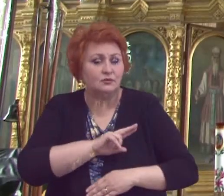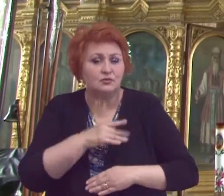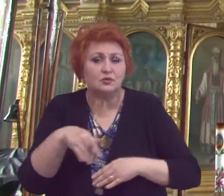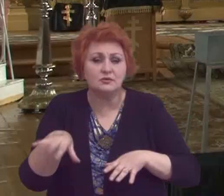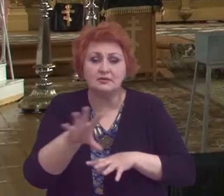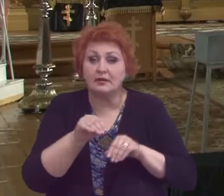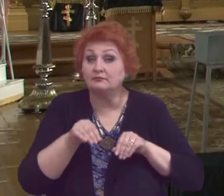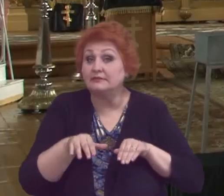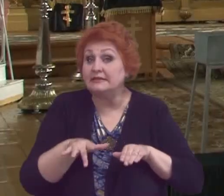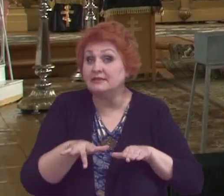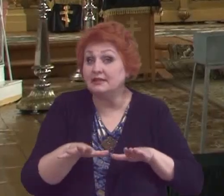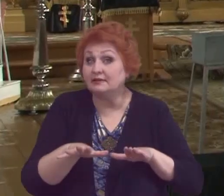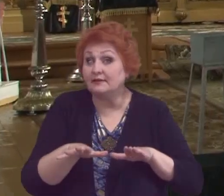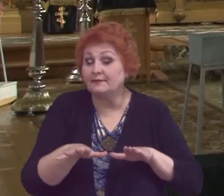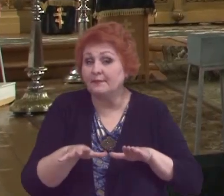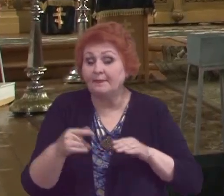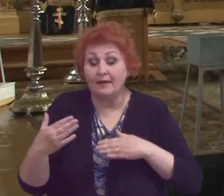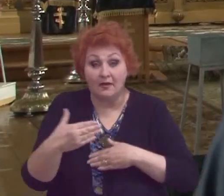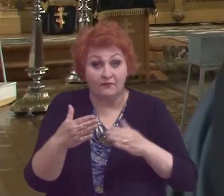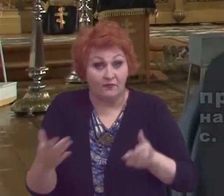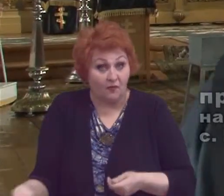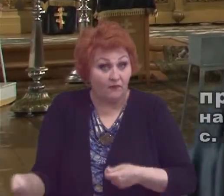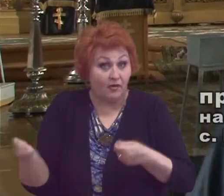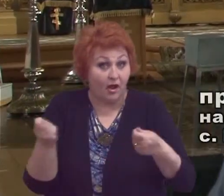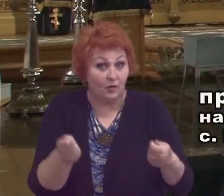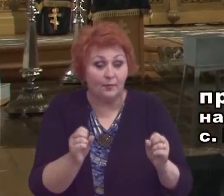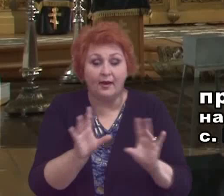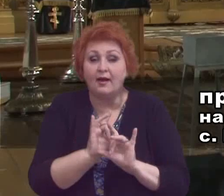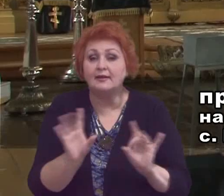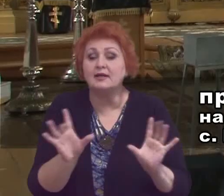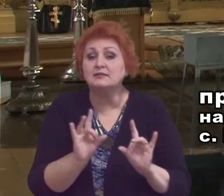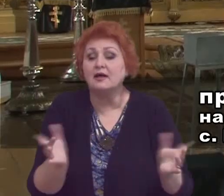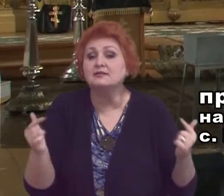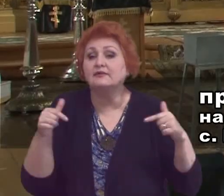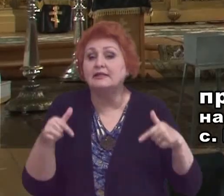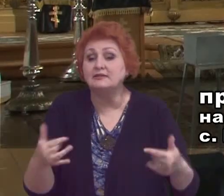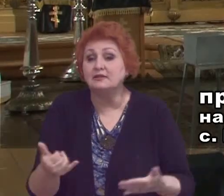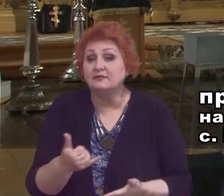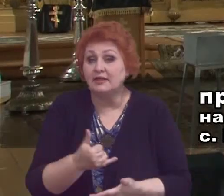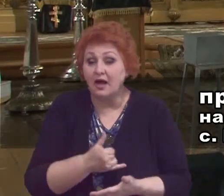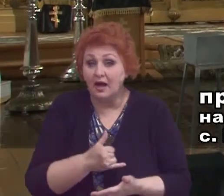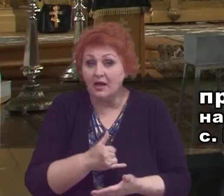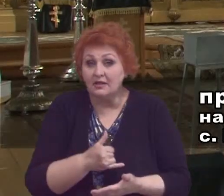общее дело. В больших коробках, как рассказывали здесь наши